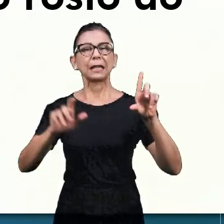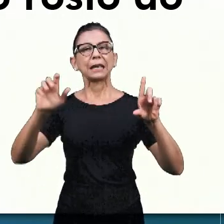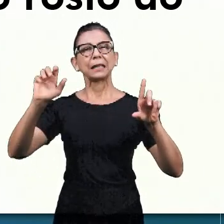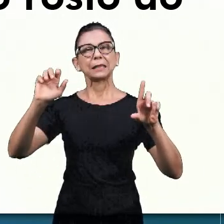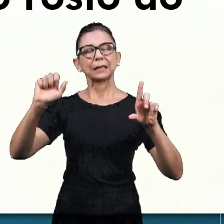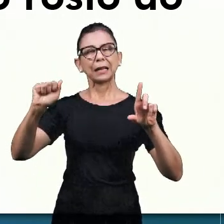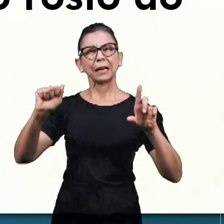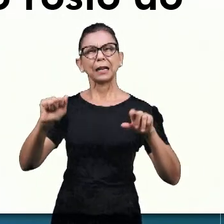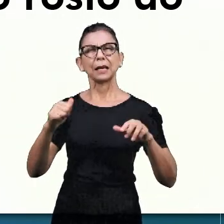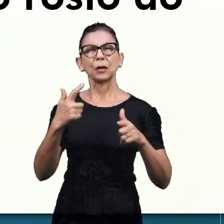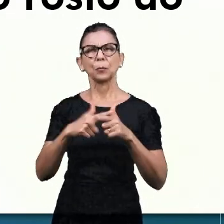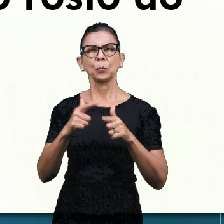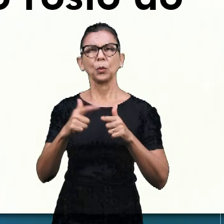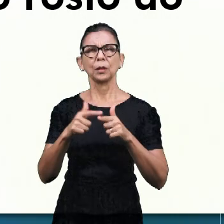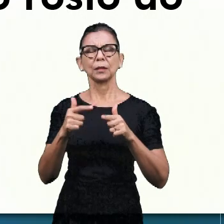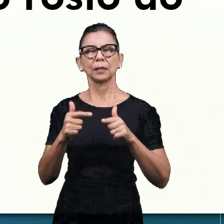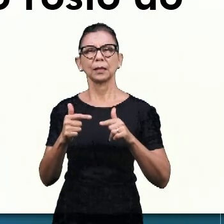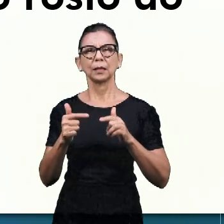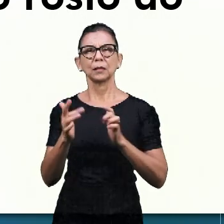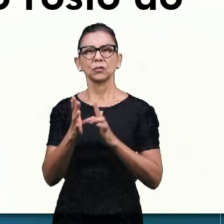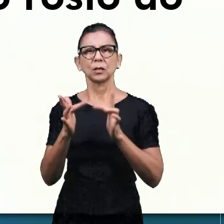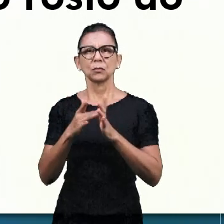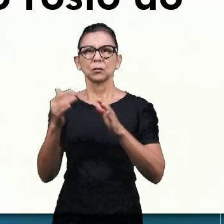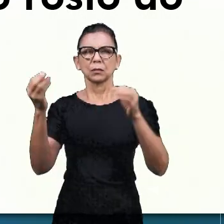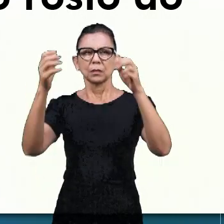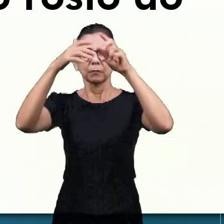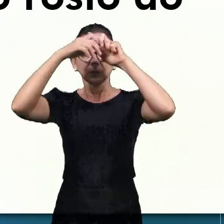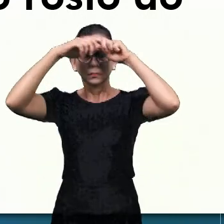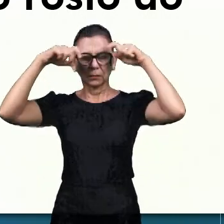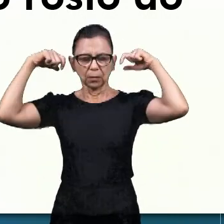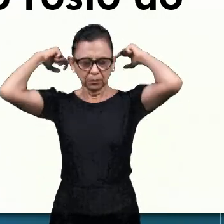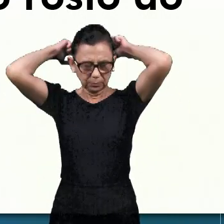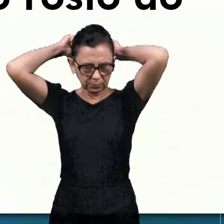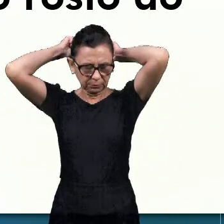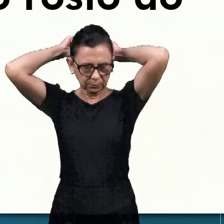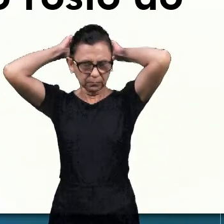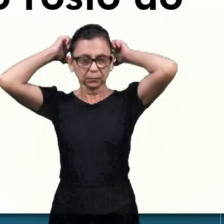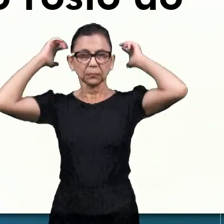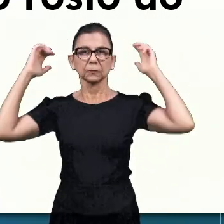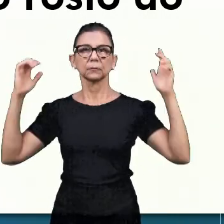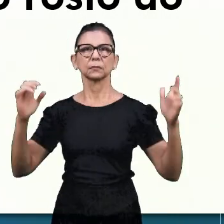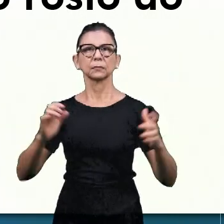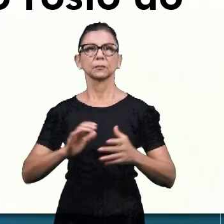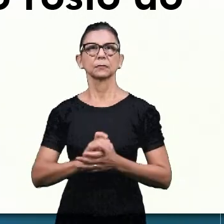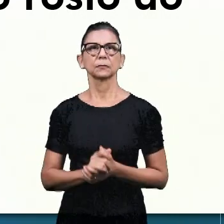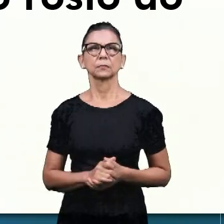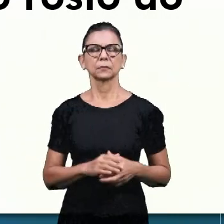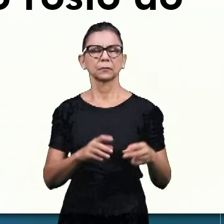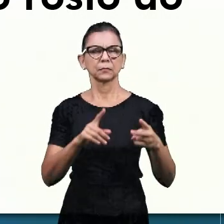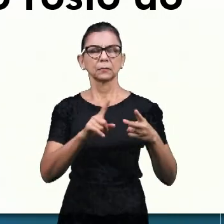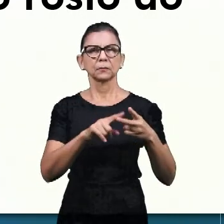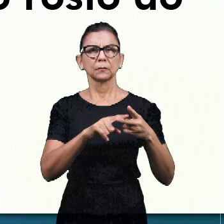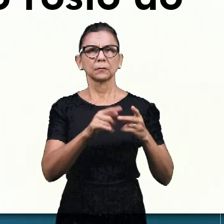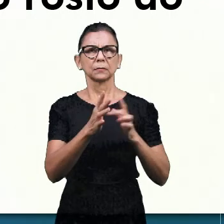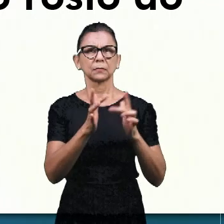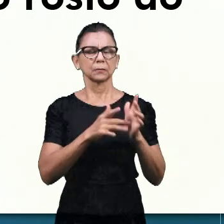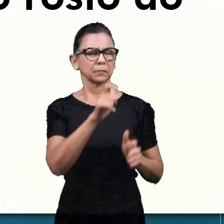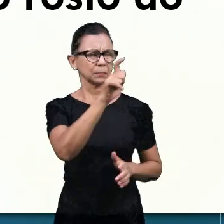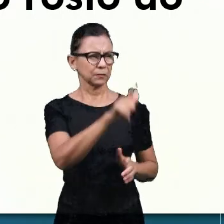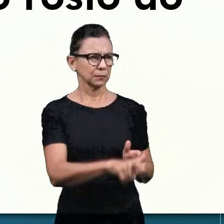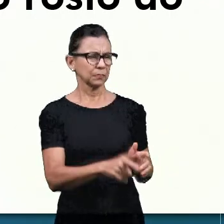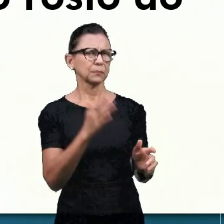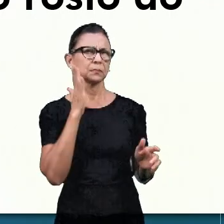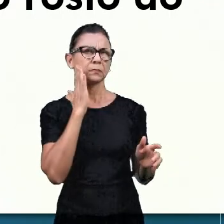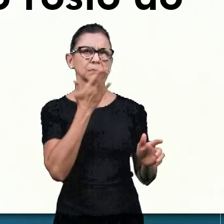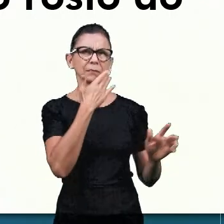on a caché les yeux du Seigneur Jésus? Donc c'est la question à tous. B. Pourquoi on a frappé le visage du Seigneur